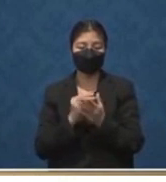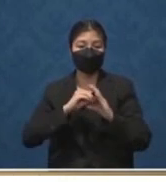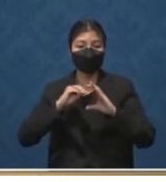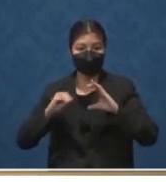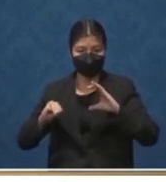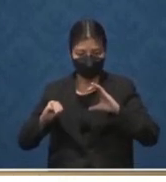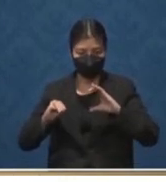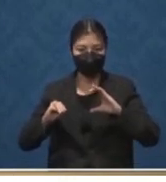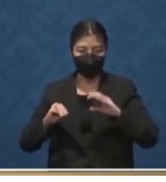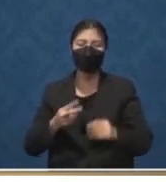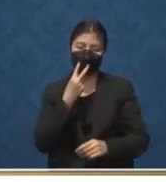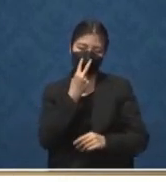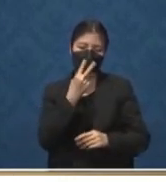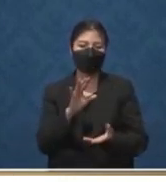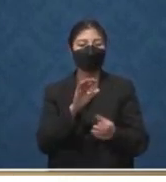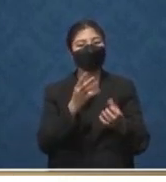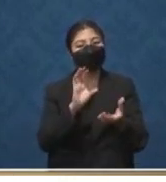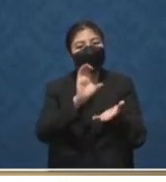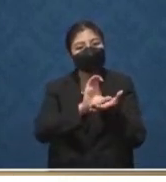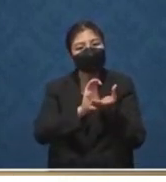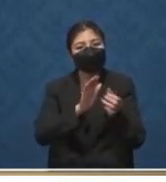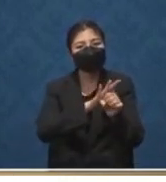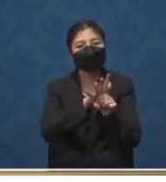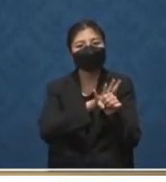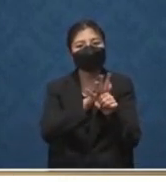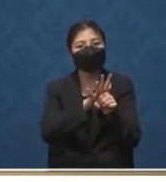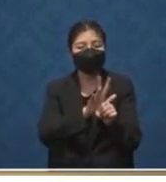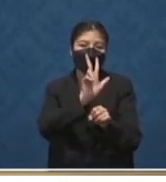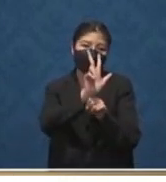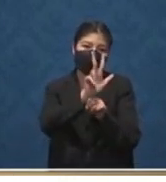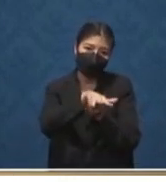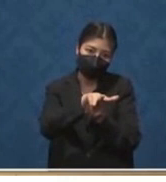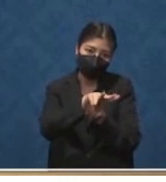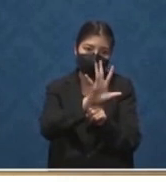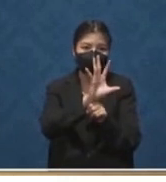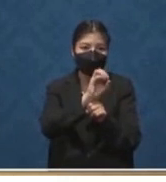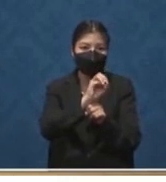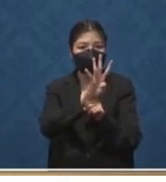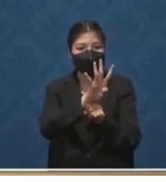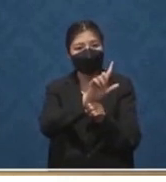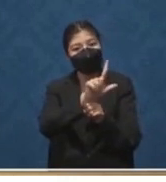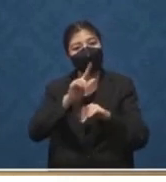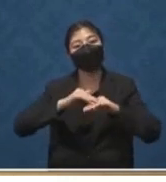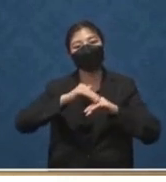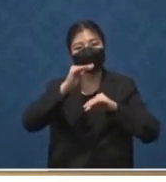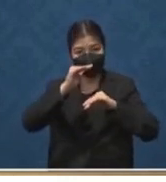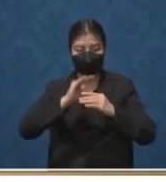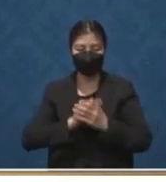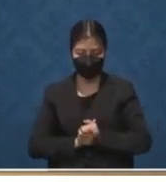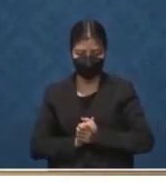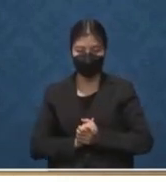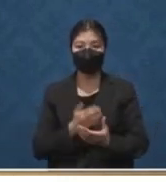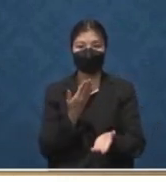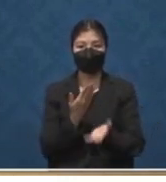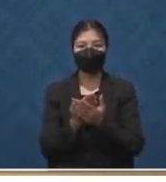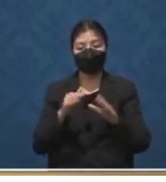ก็ไม่เยอะครั ถาเทีบกกทงอื่นก็งบประมาณแค่ 3,054 ล้านเศษนะครับผมขอปราบลด